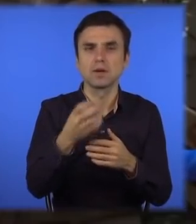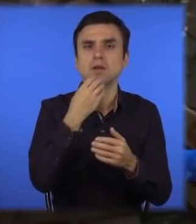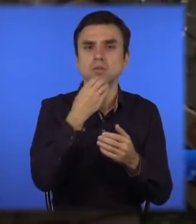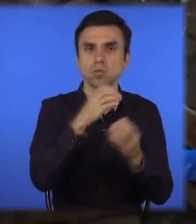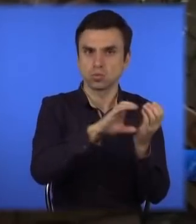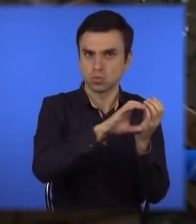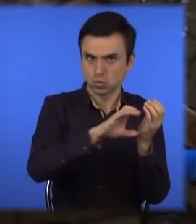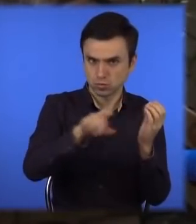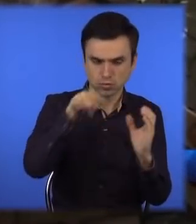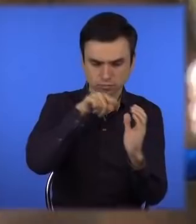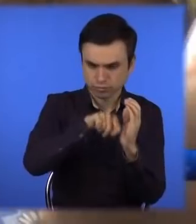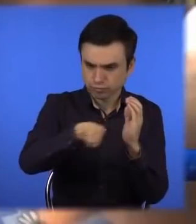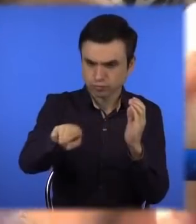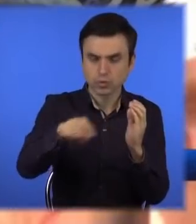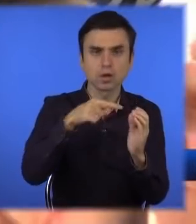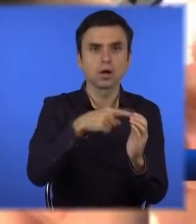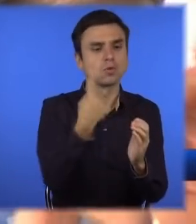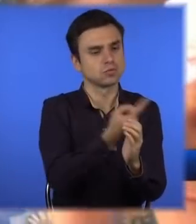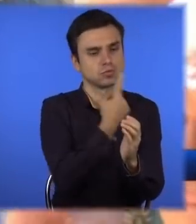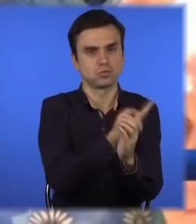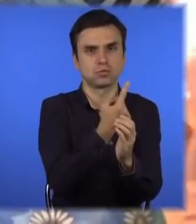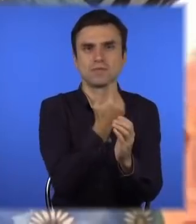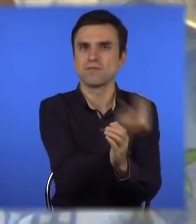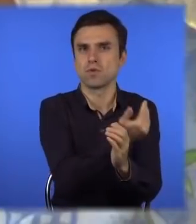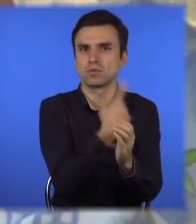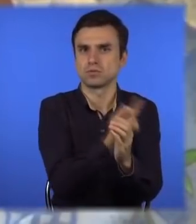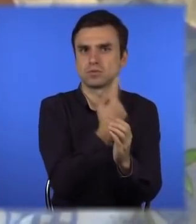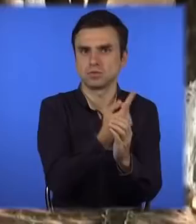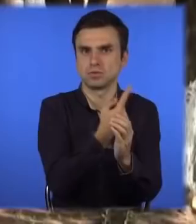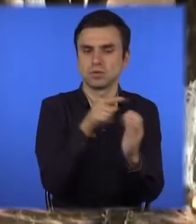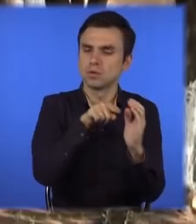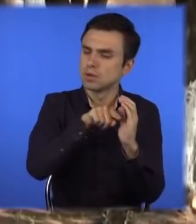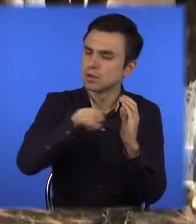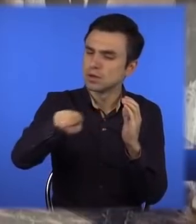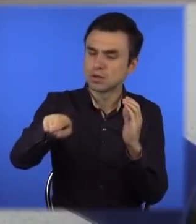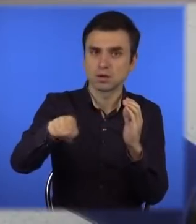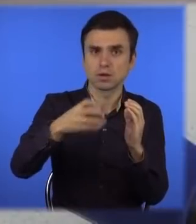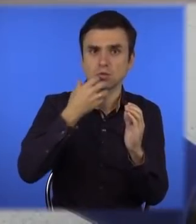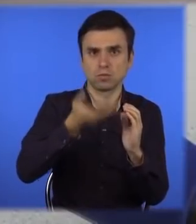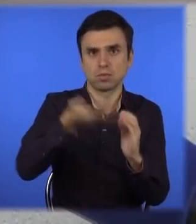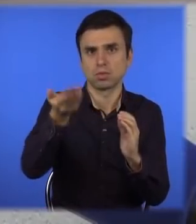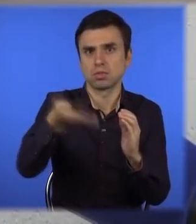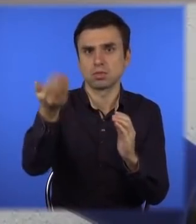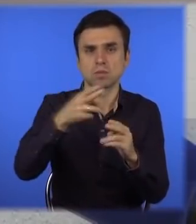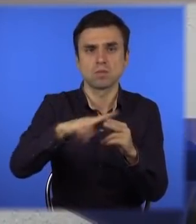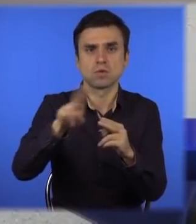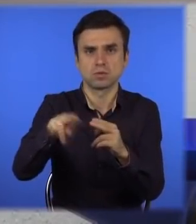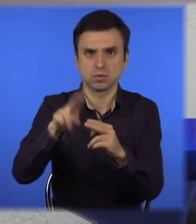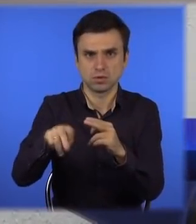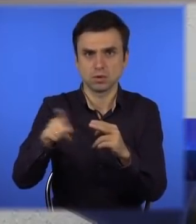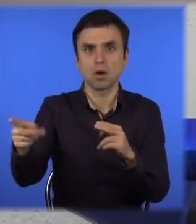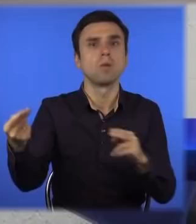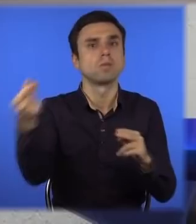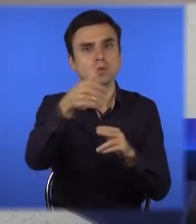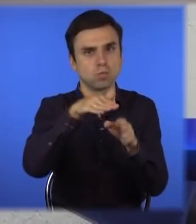випадку, навіть якщо доведеться це робити без згоди керівництва держпідприємства. Майже кожного дня до